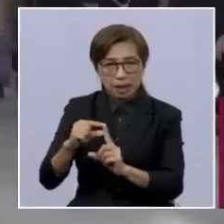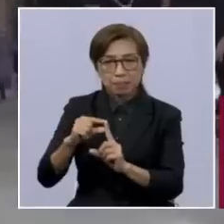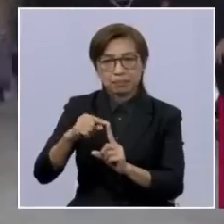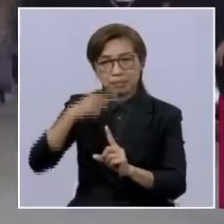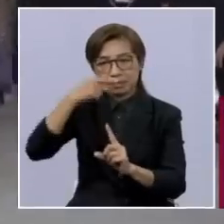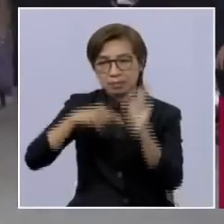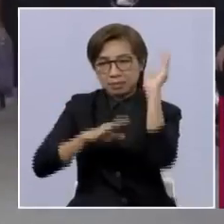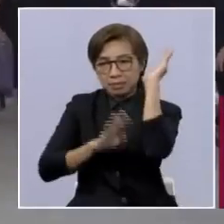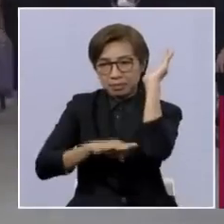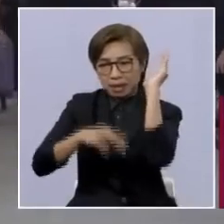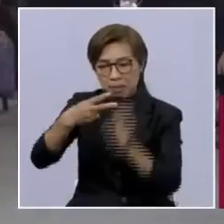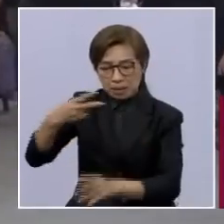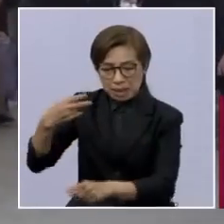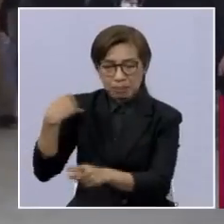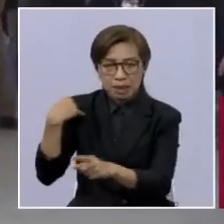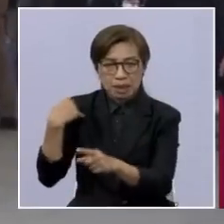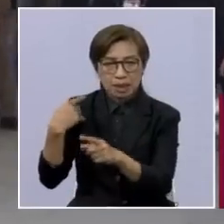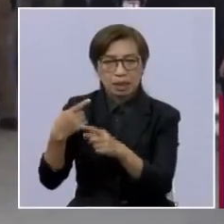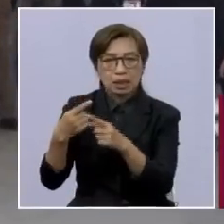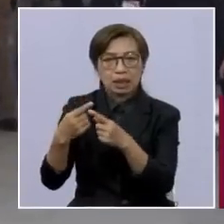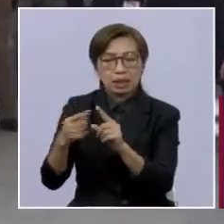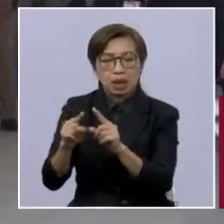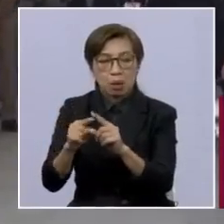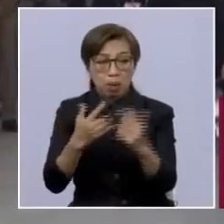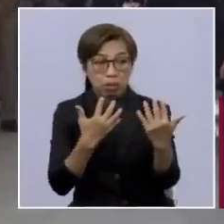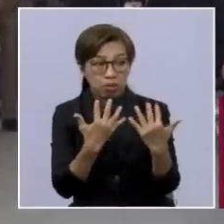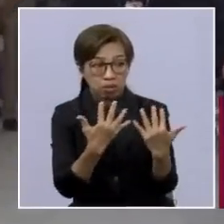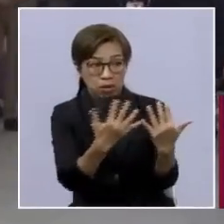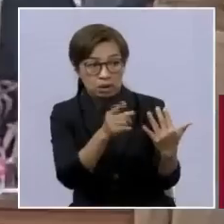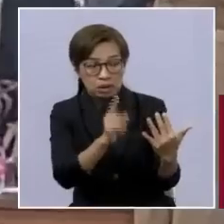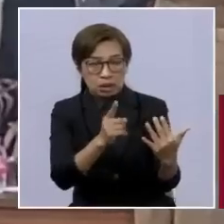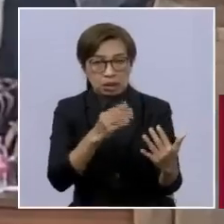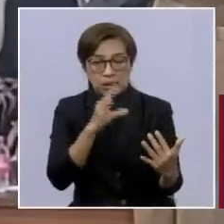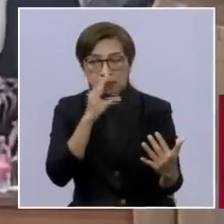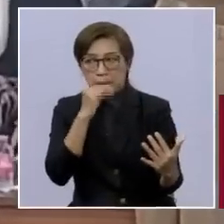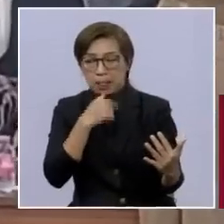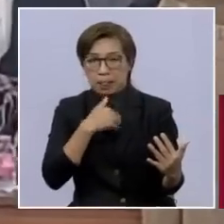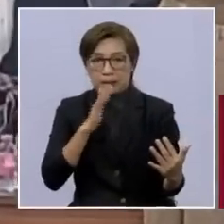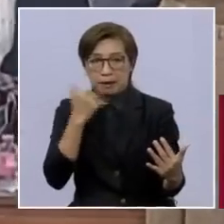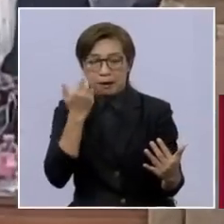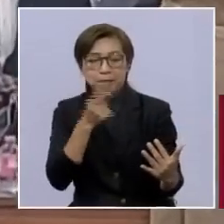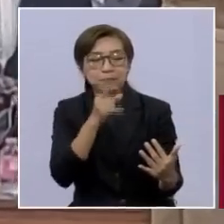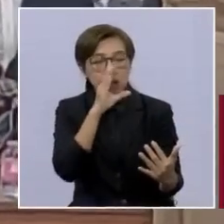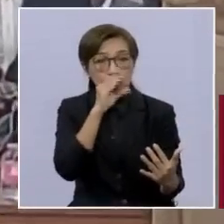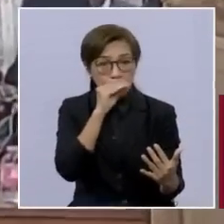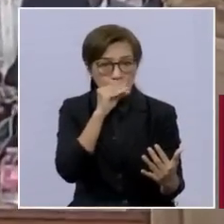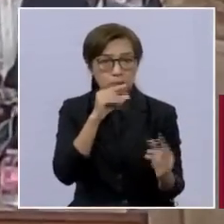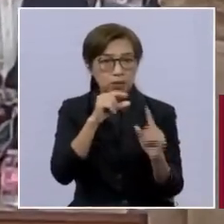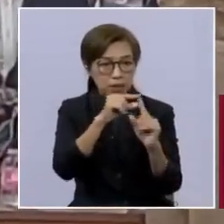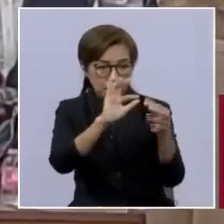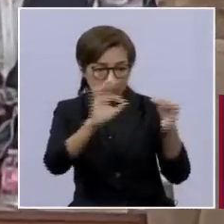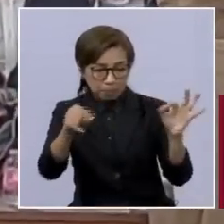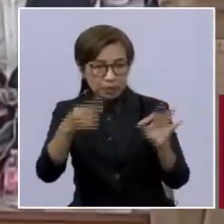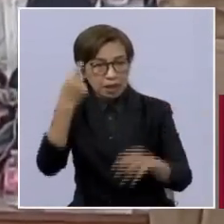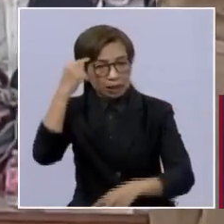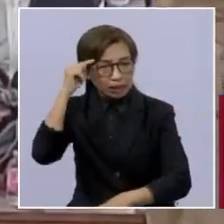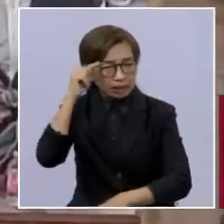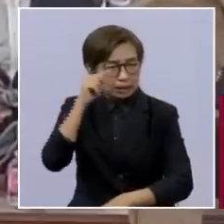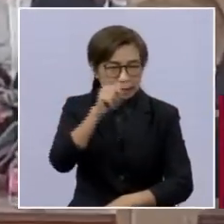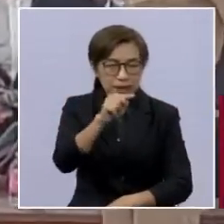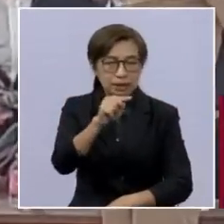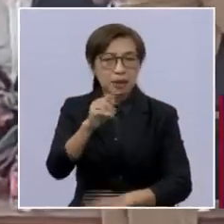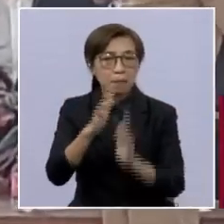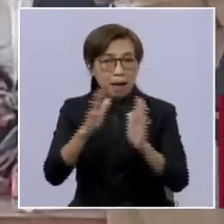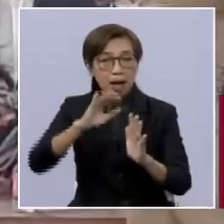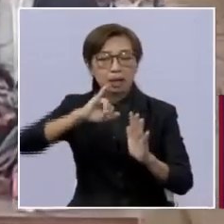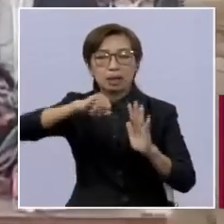แล้วเพราะว่าอยู่กับคนใต้เลยไม่ค่อยกล้าพูดเท่าไหร่ก็พูดประโยคเนี้ยเมื่อวานนี้พูดหลายรอบเลยนะคิดถึงจังหูเนี่ยนะฮะ